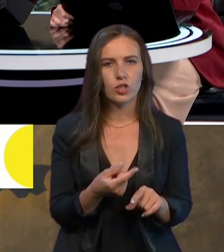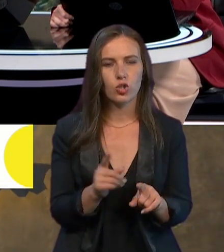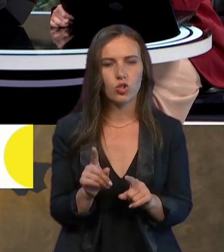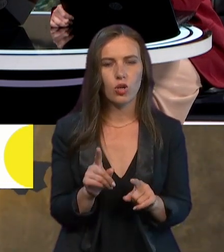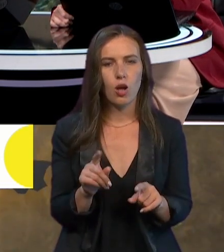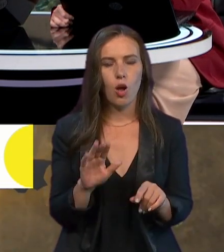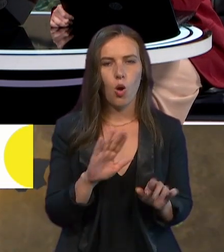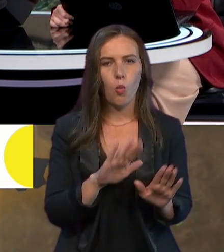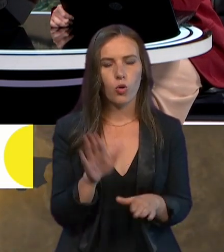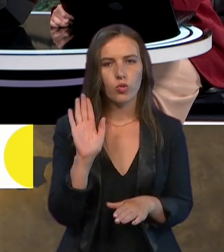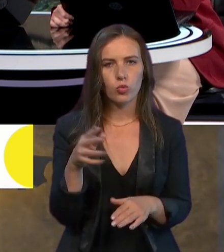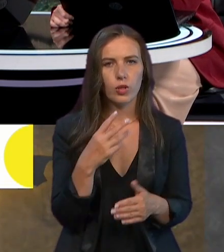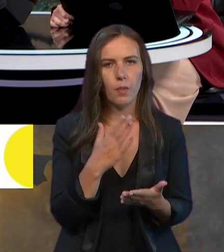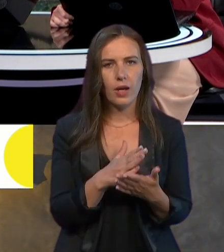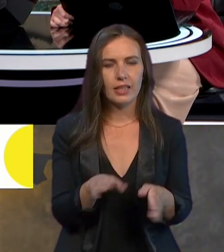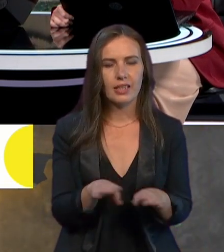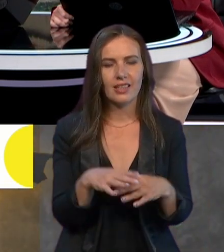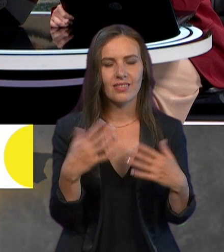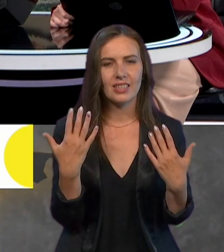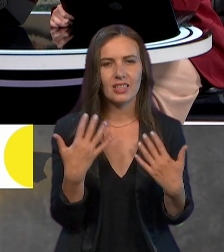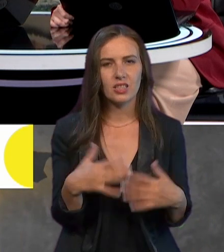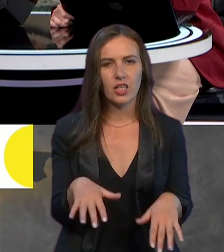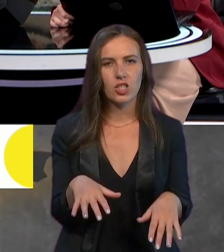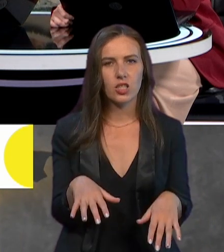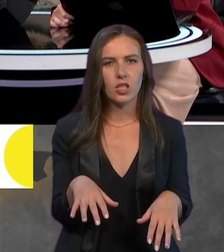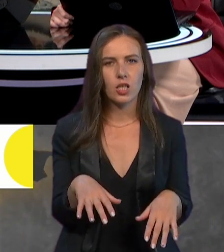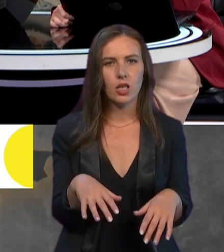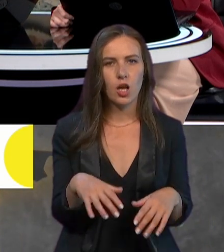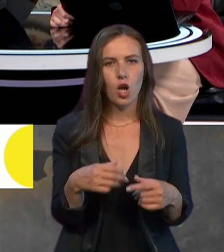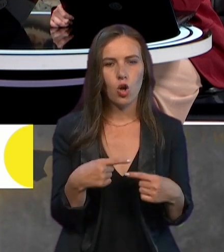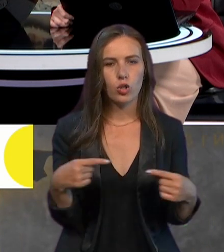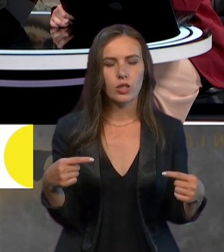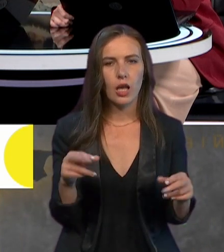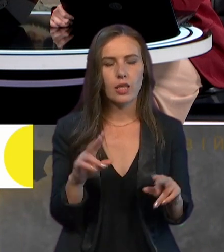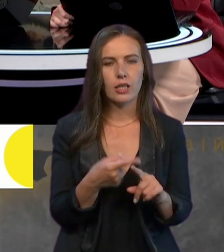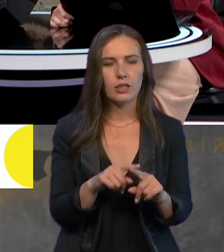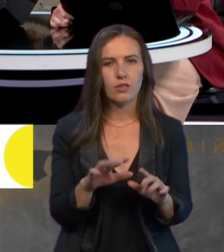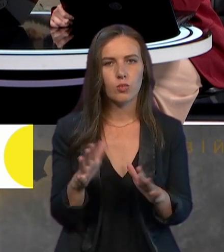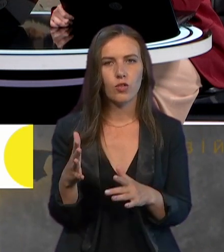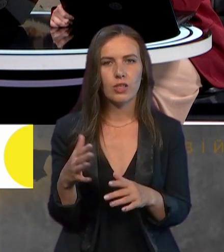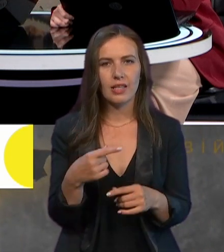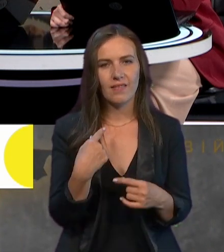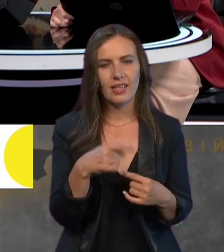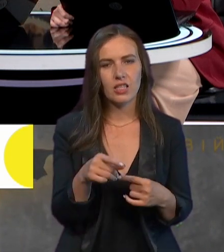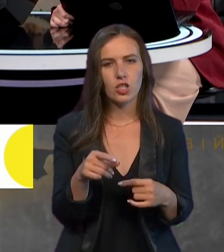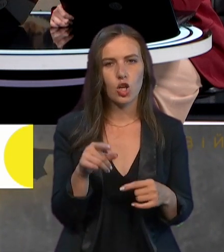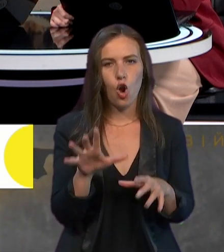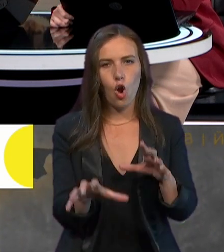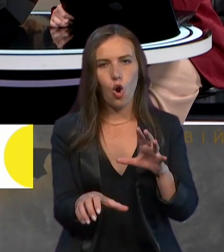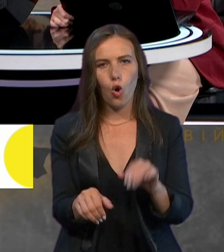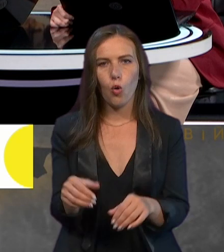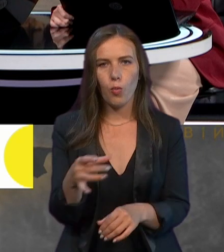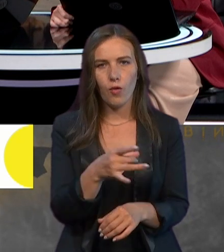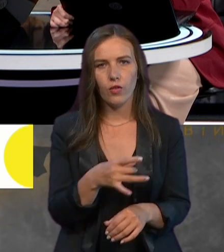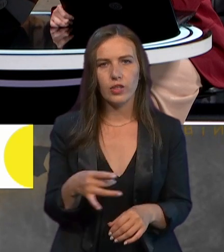потім ми будемо мати такі от втрачені колекції, як це відбувалося в інших окупованих регіонах так само. Пані Катерино, чи є